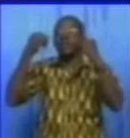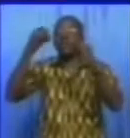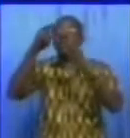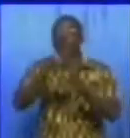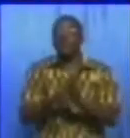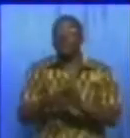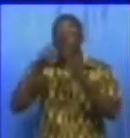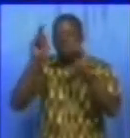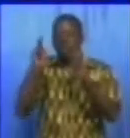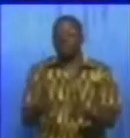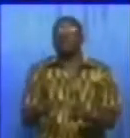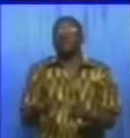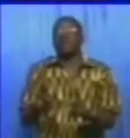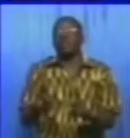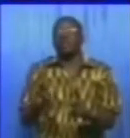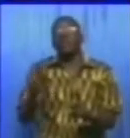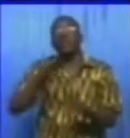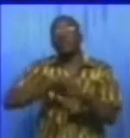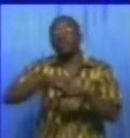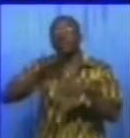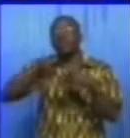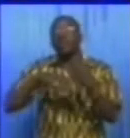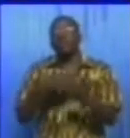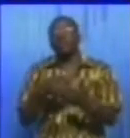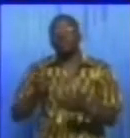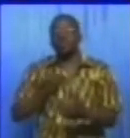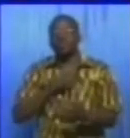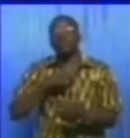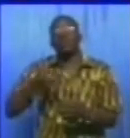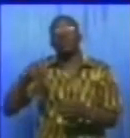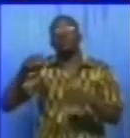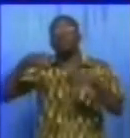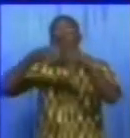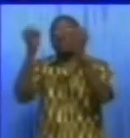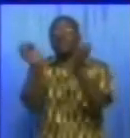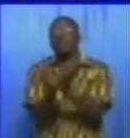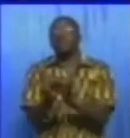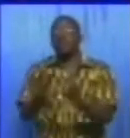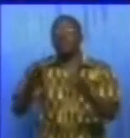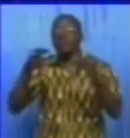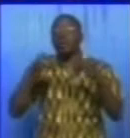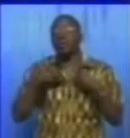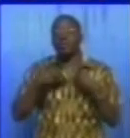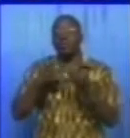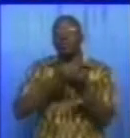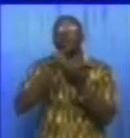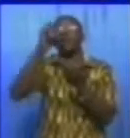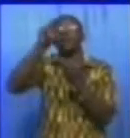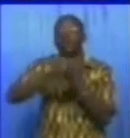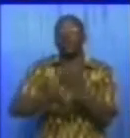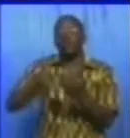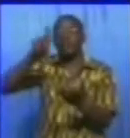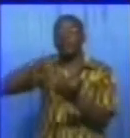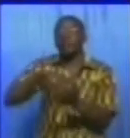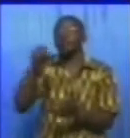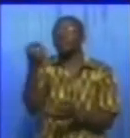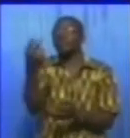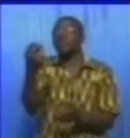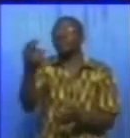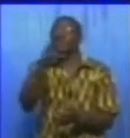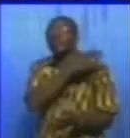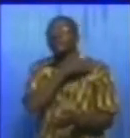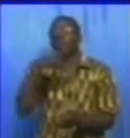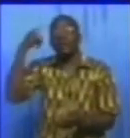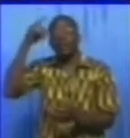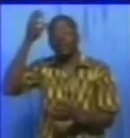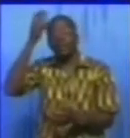au personnel. D'abord sur notre politique sectorielle que nous avons adoptée en juillet 2012 et qui concerne